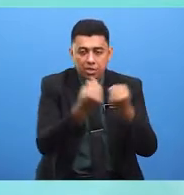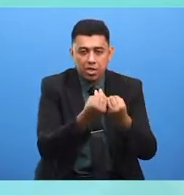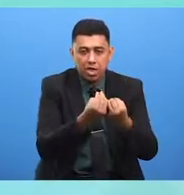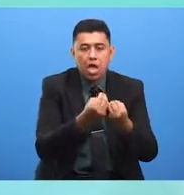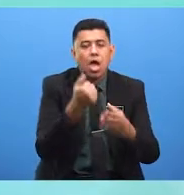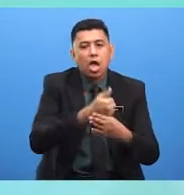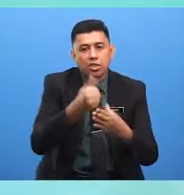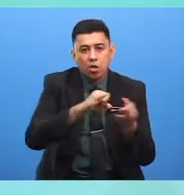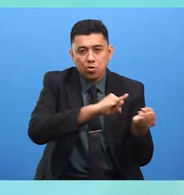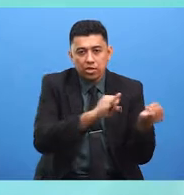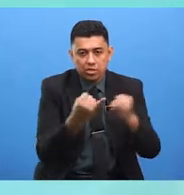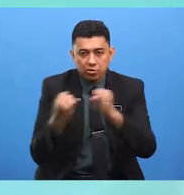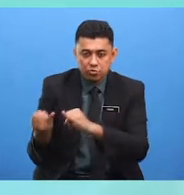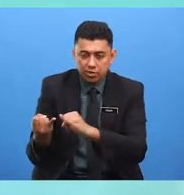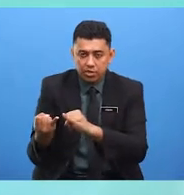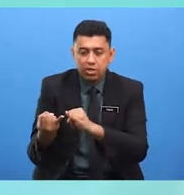keuangan